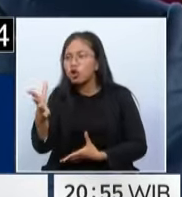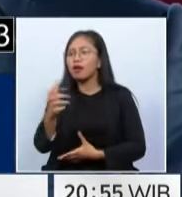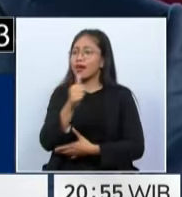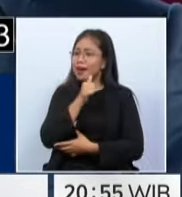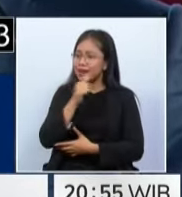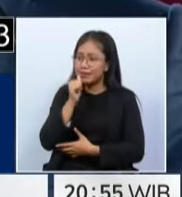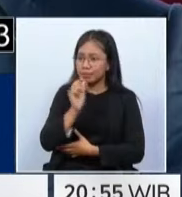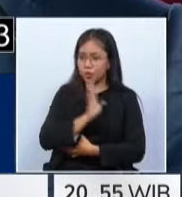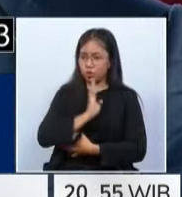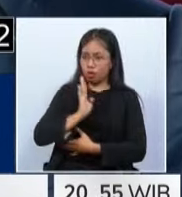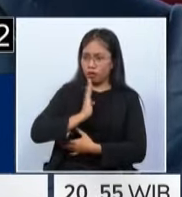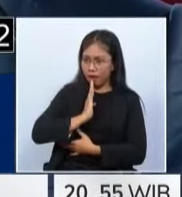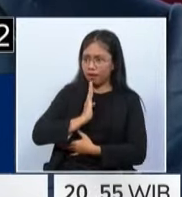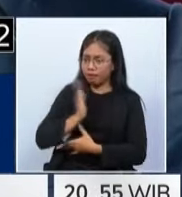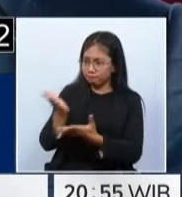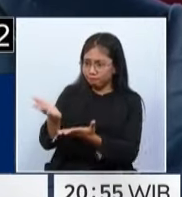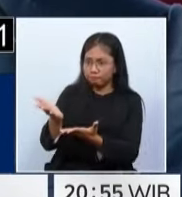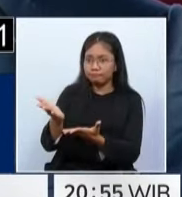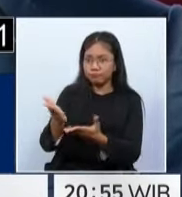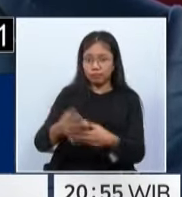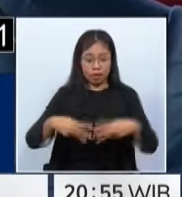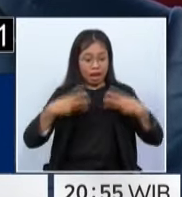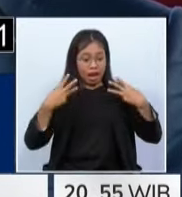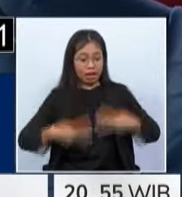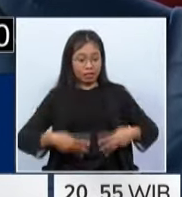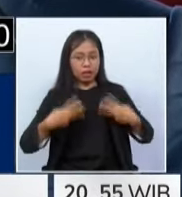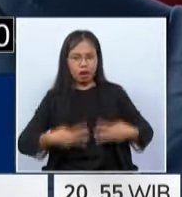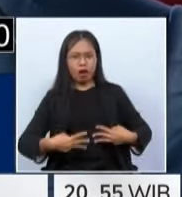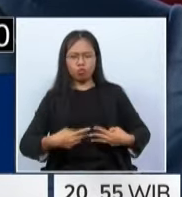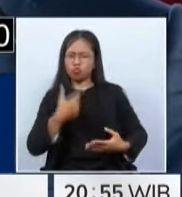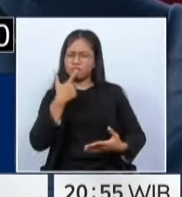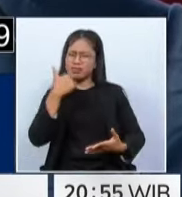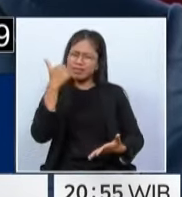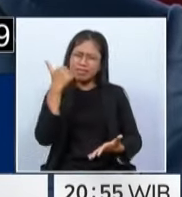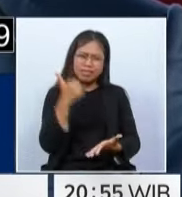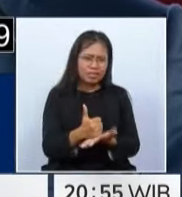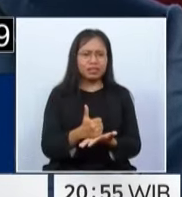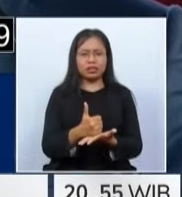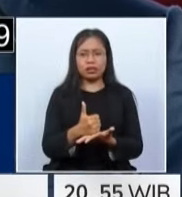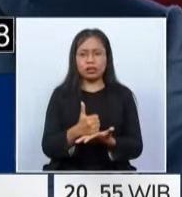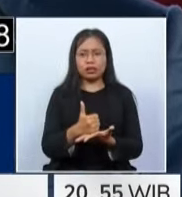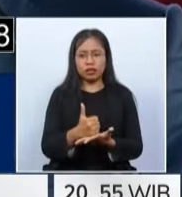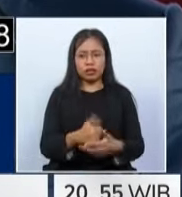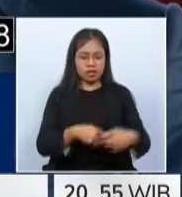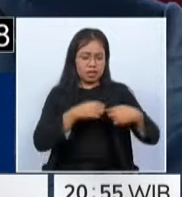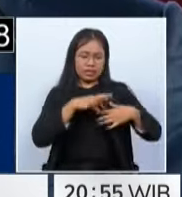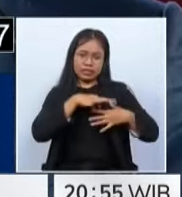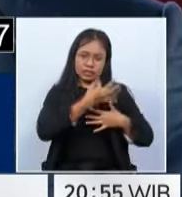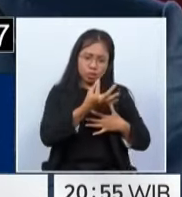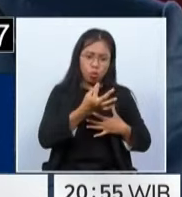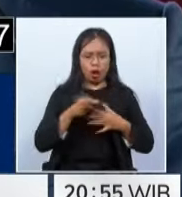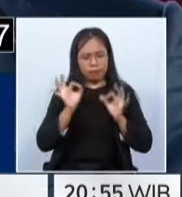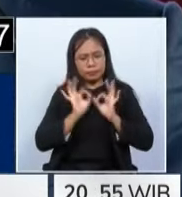Baswedan itu Etik yang tertinggi kebersihan jiwa